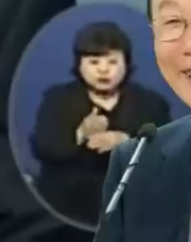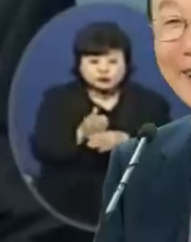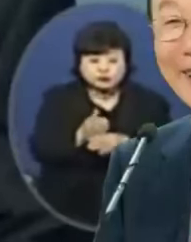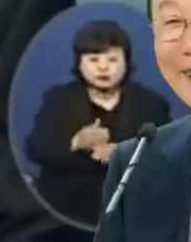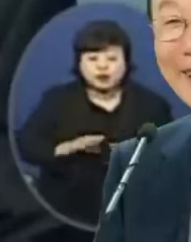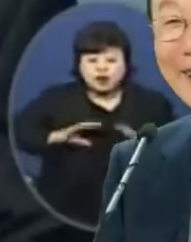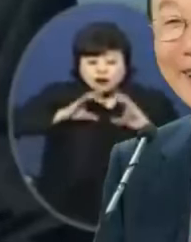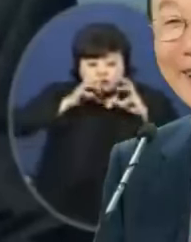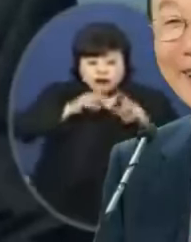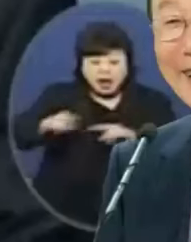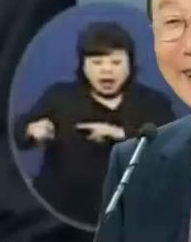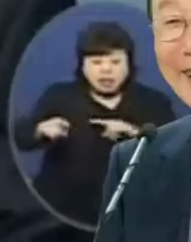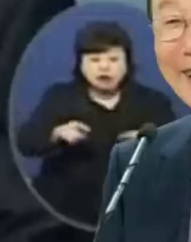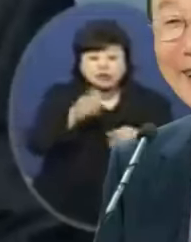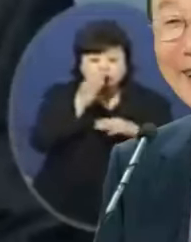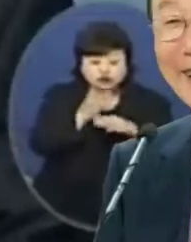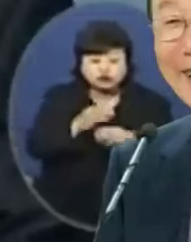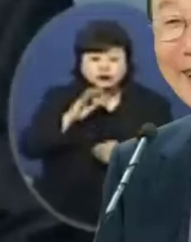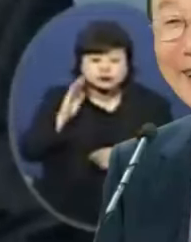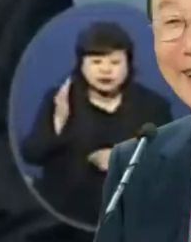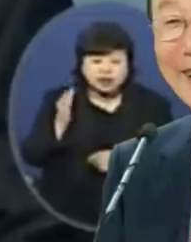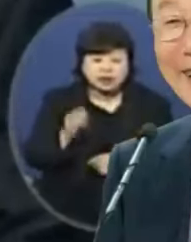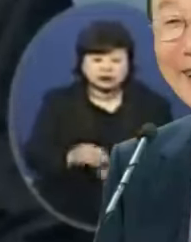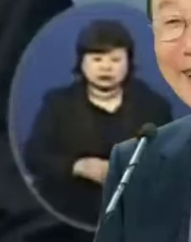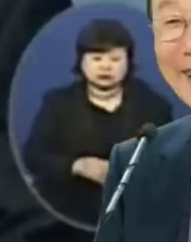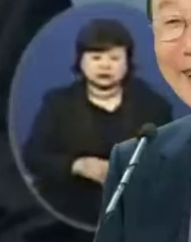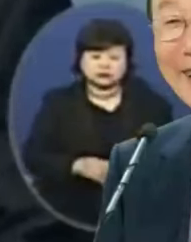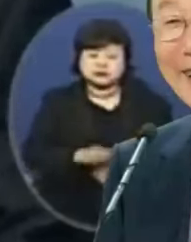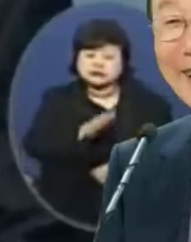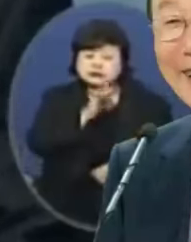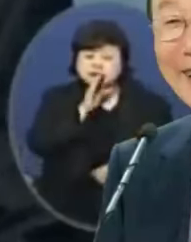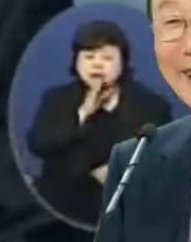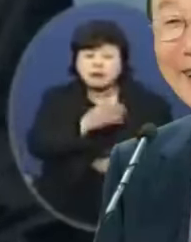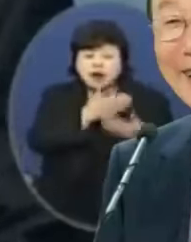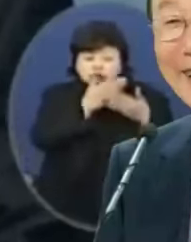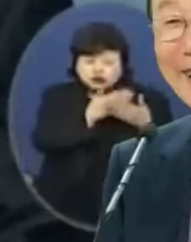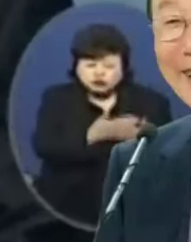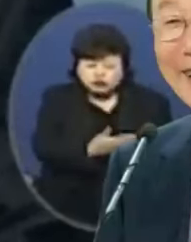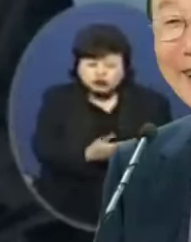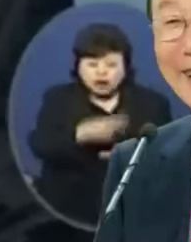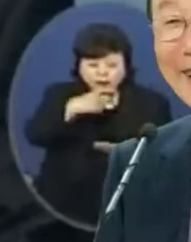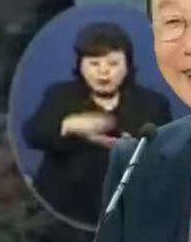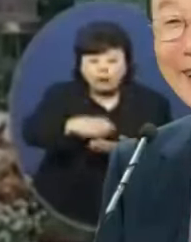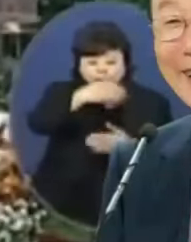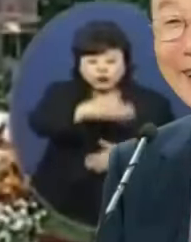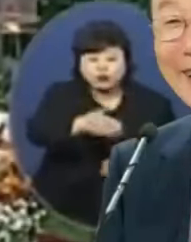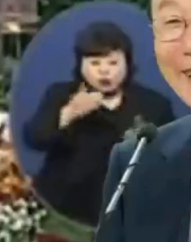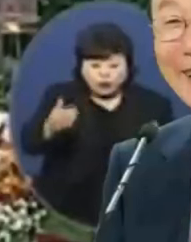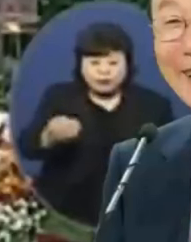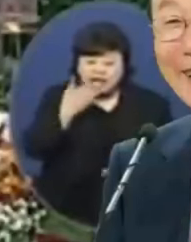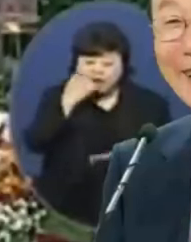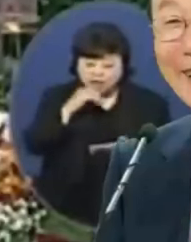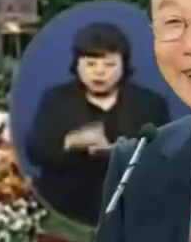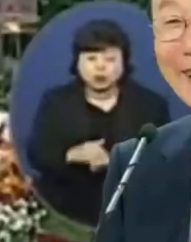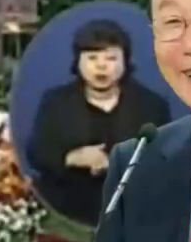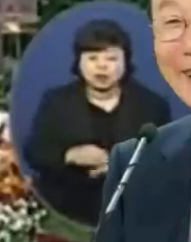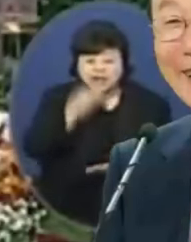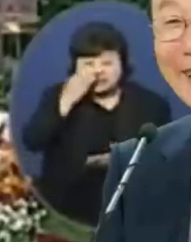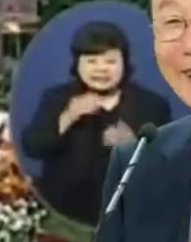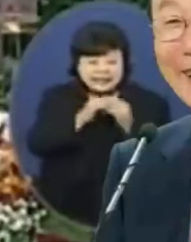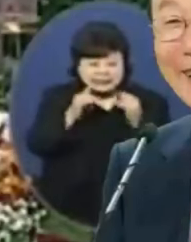국가 경영의 중심이 되는 굉장히 중요한 궤인 것입니다. 그 돌판에는 이스라엘